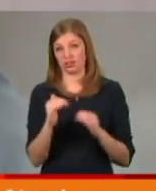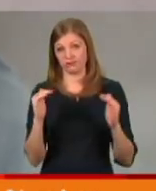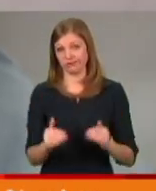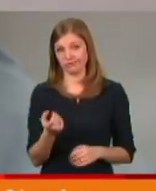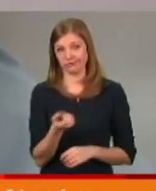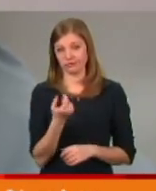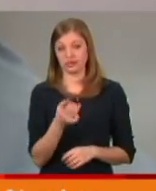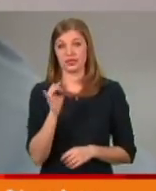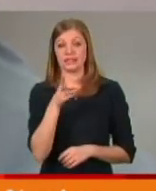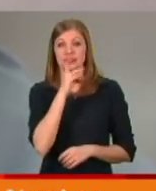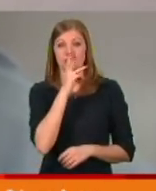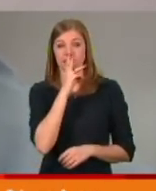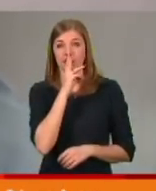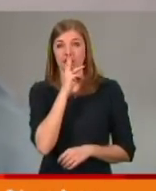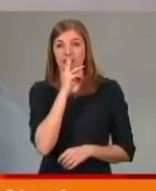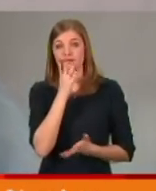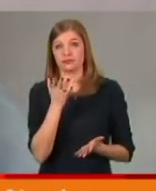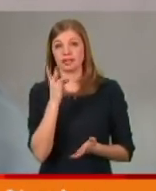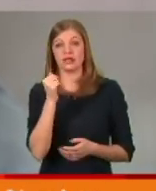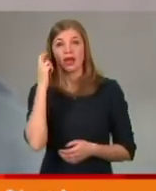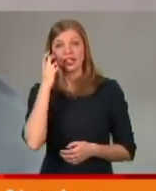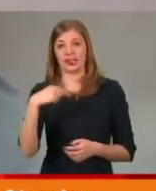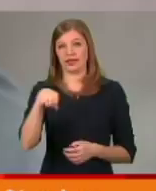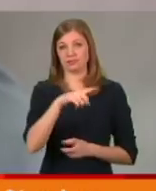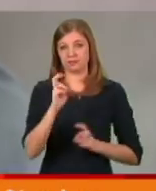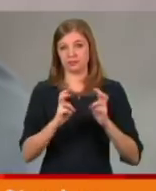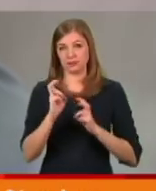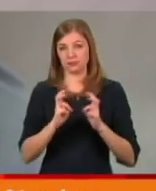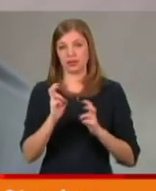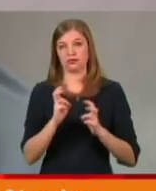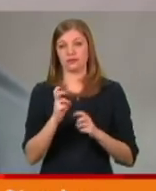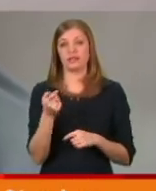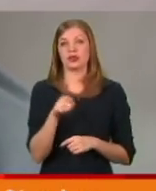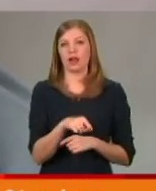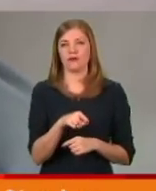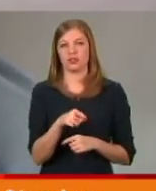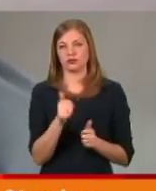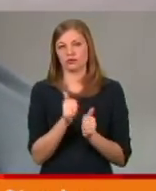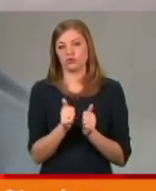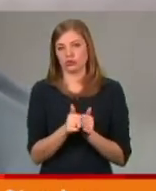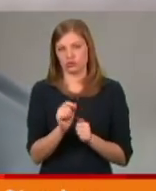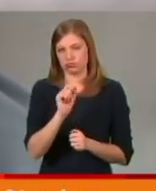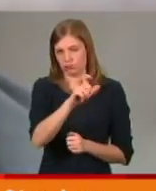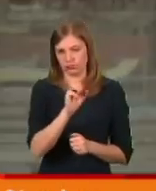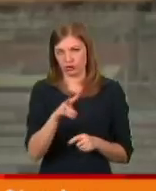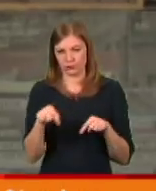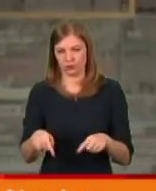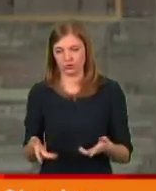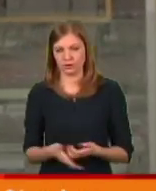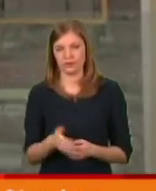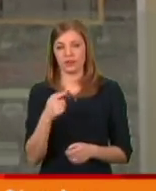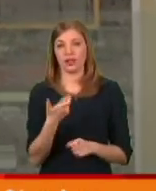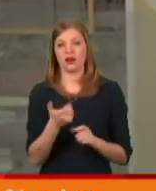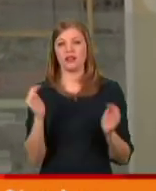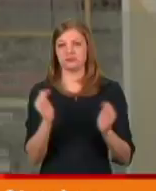і зарплатня на київських підприємствах навіть частіше вища, ніж тут.